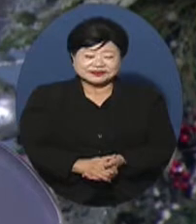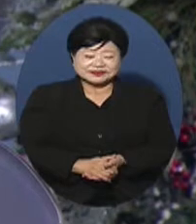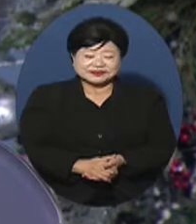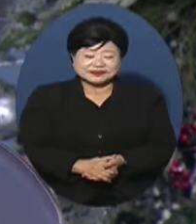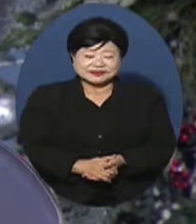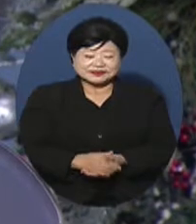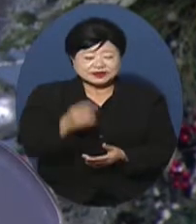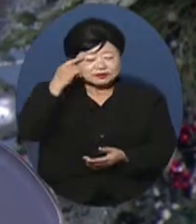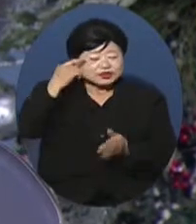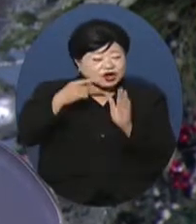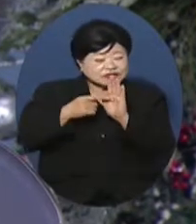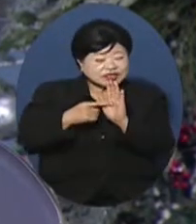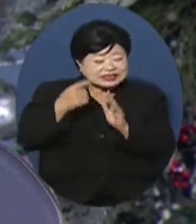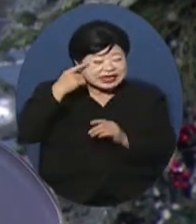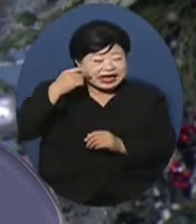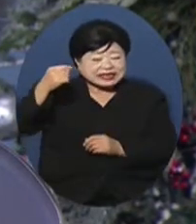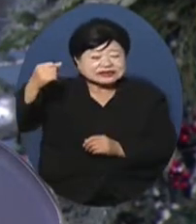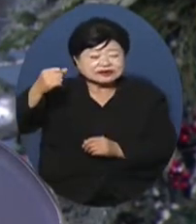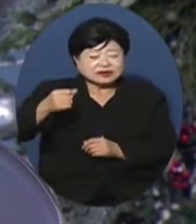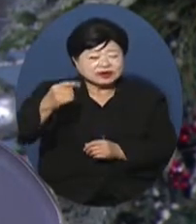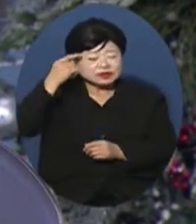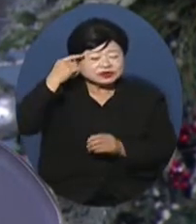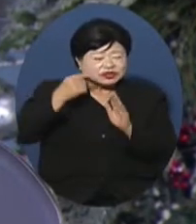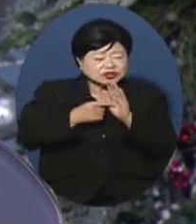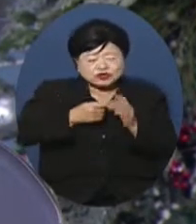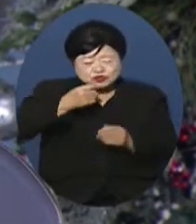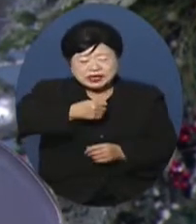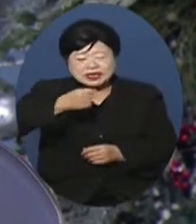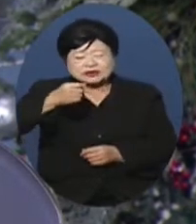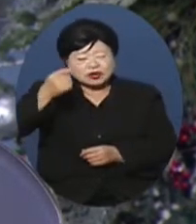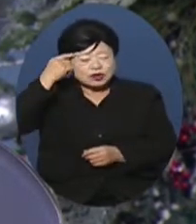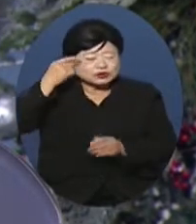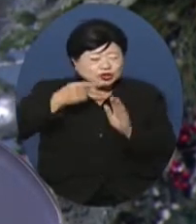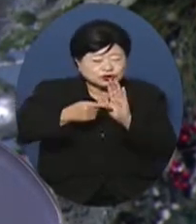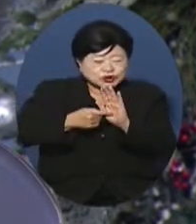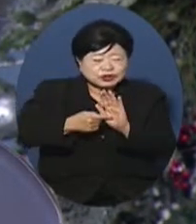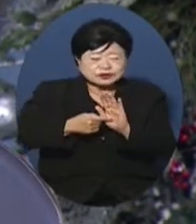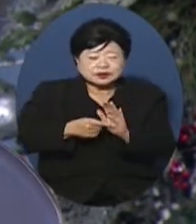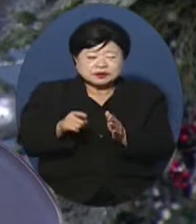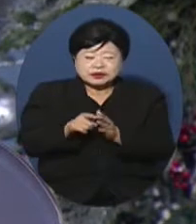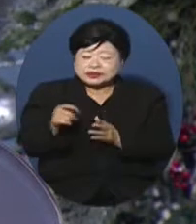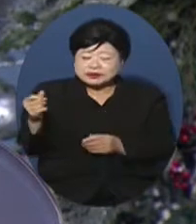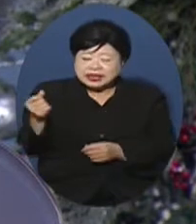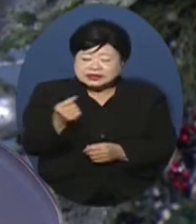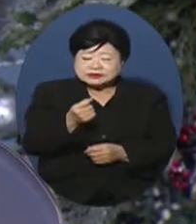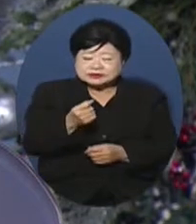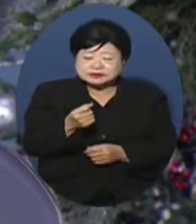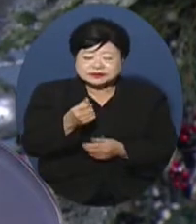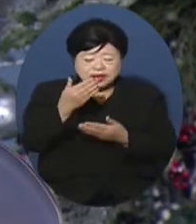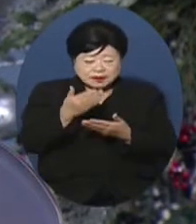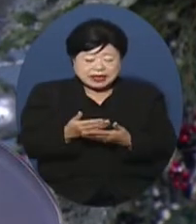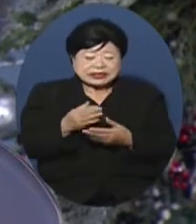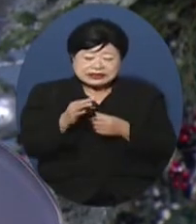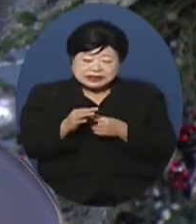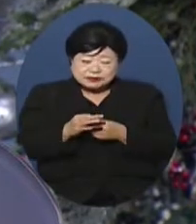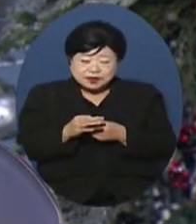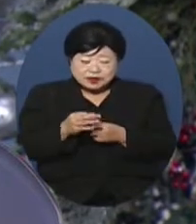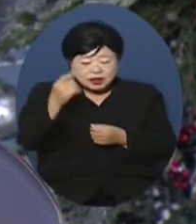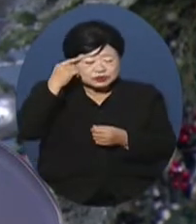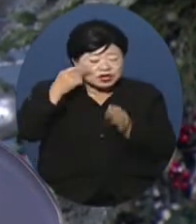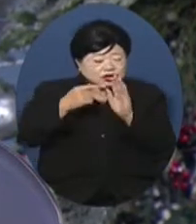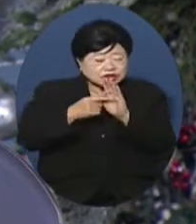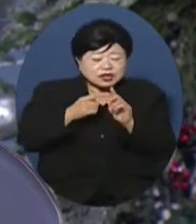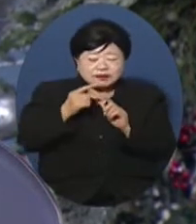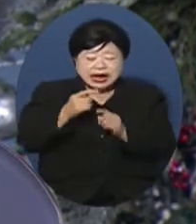부정적인 세경을 하고 부정적인 꿈을 꾸고 부정적인 믿음을 받아들이 4 부정적인